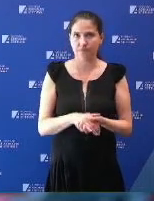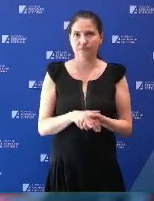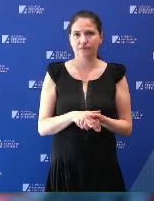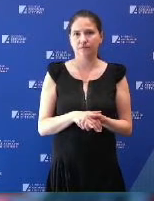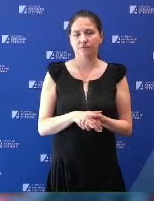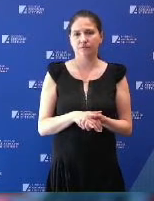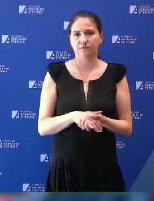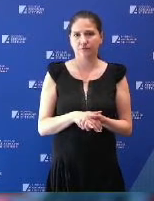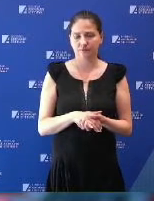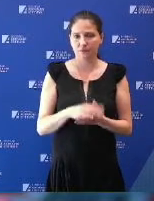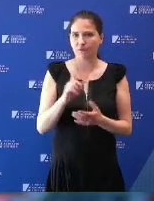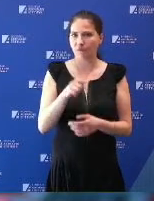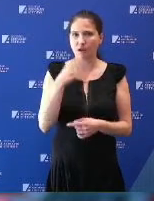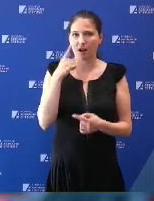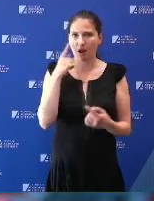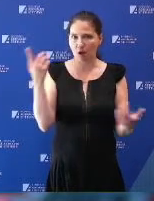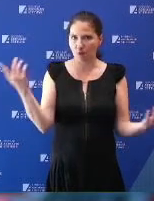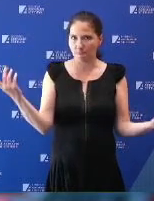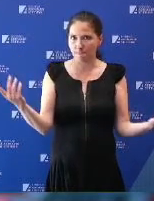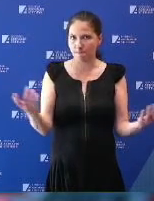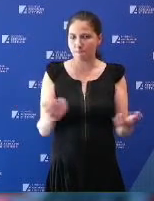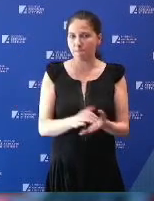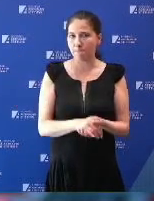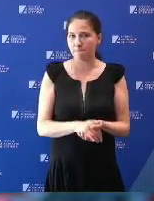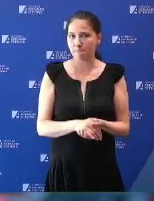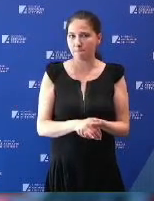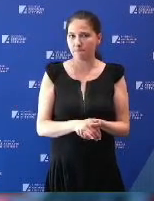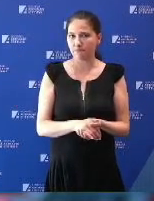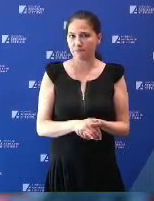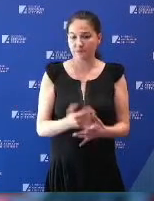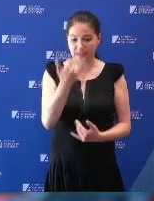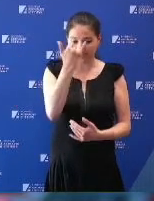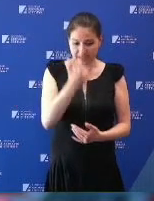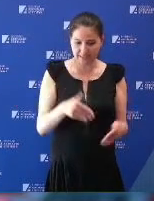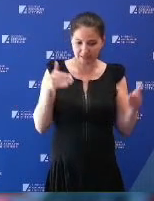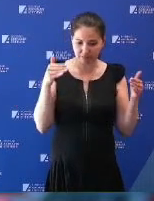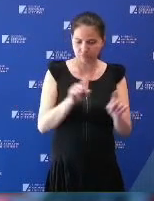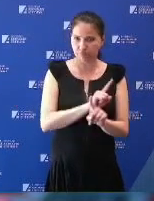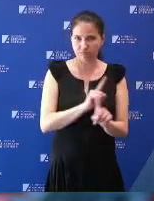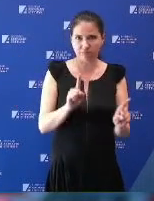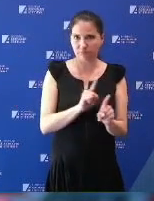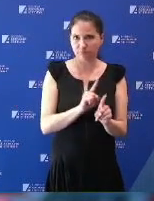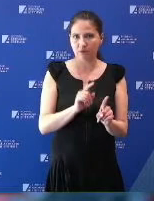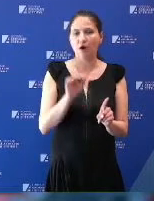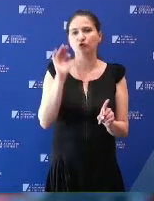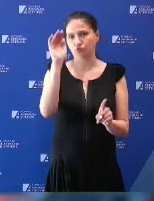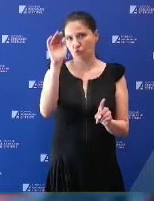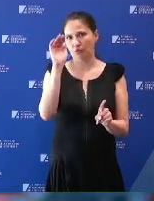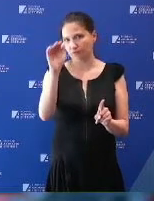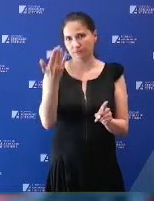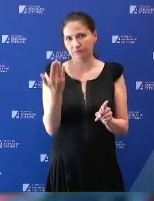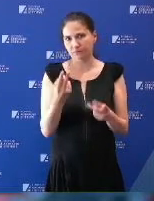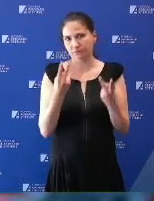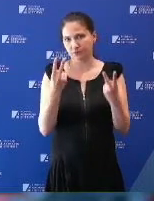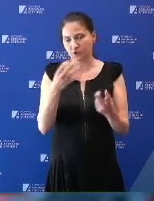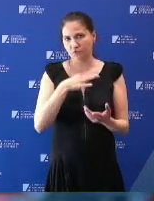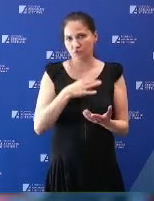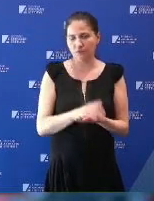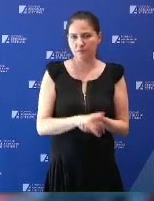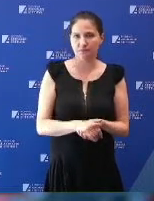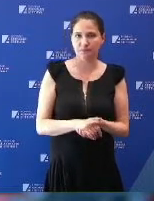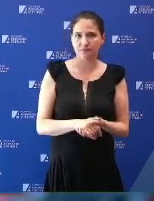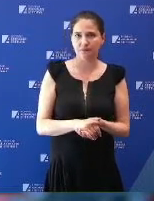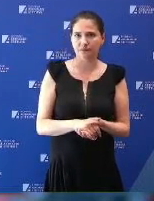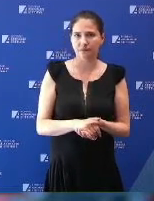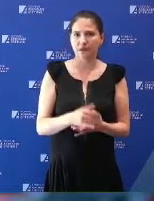wir denken nicht nur an das Jetzt, sondern wir denken auch an die Zukunft. Wir denken darüber nach, wie